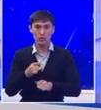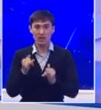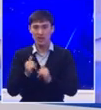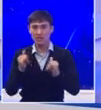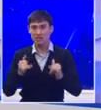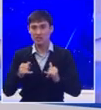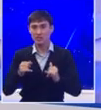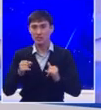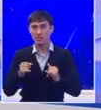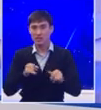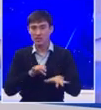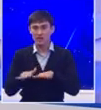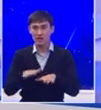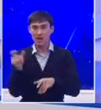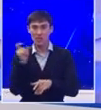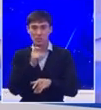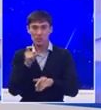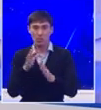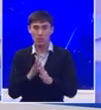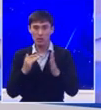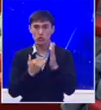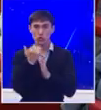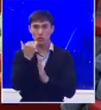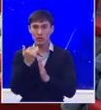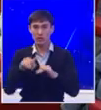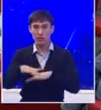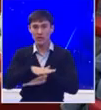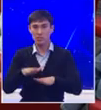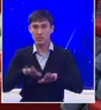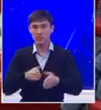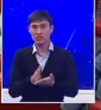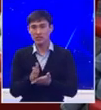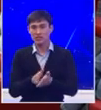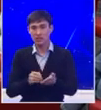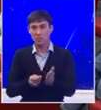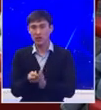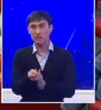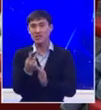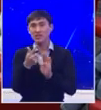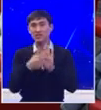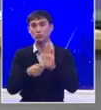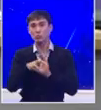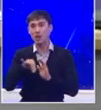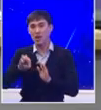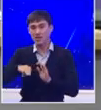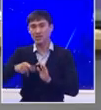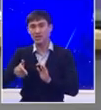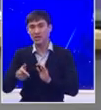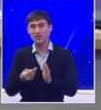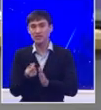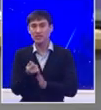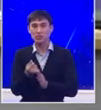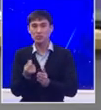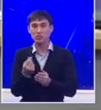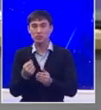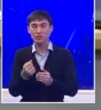Для развития ключевых сфер и экономического подъема в крае местные власти направили 700 миллиардов тенге инвестиций. Причем